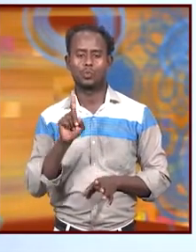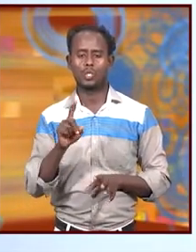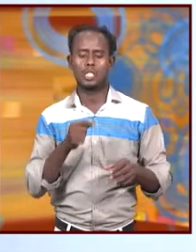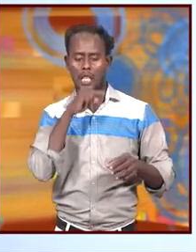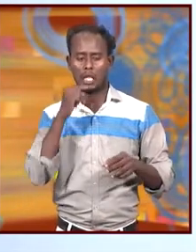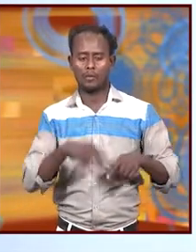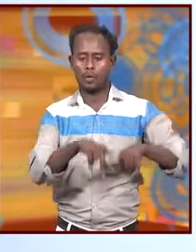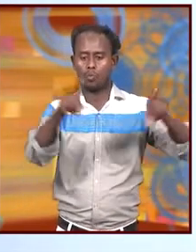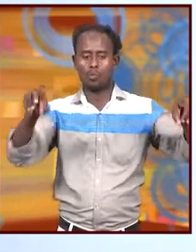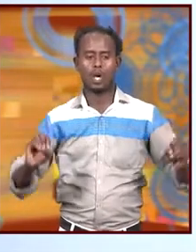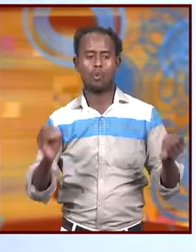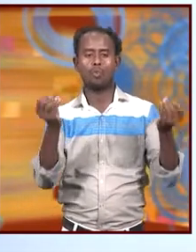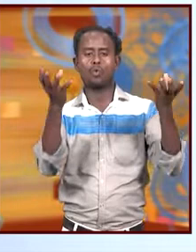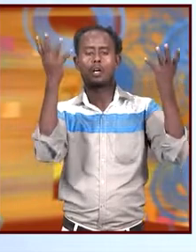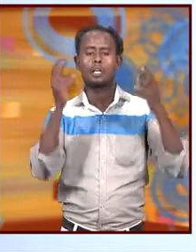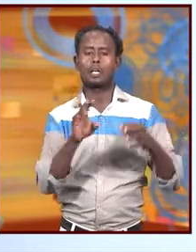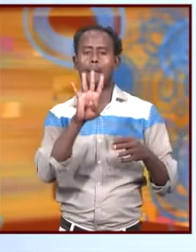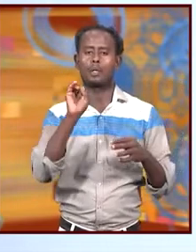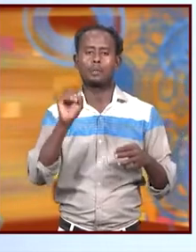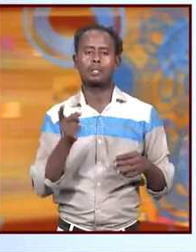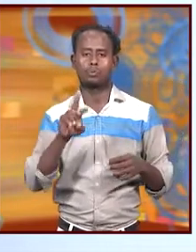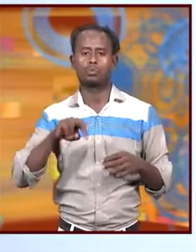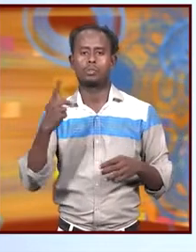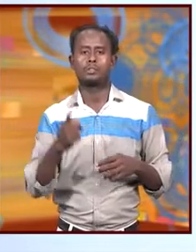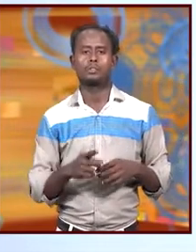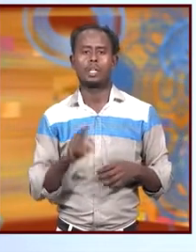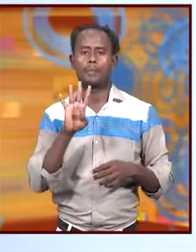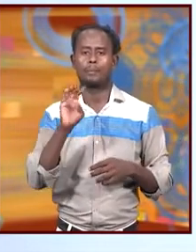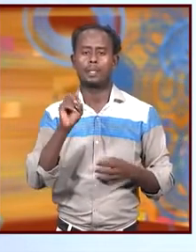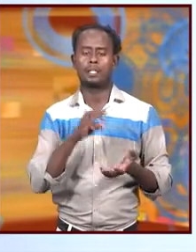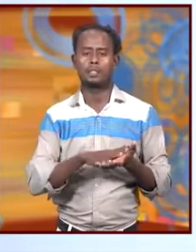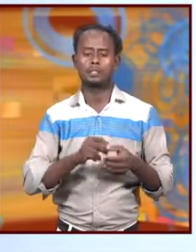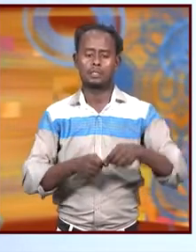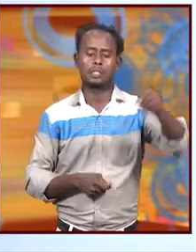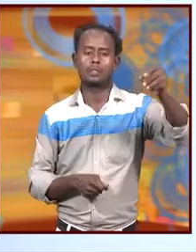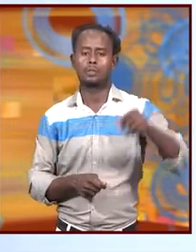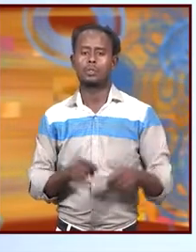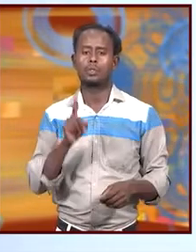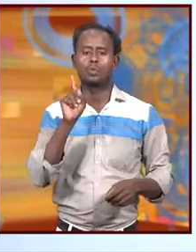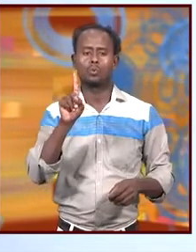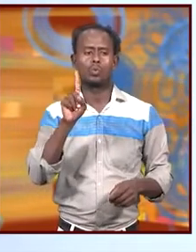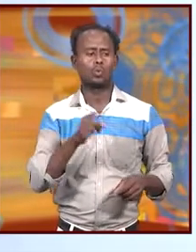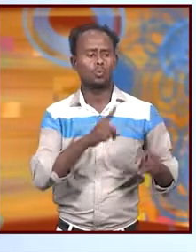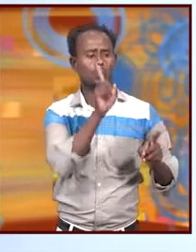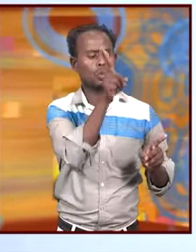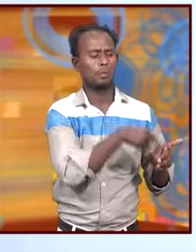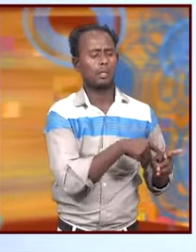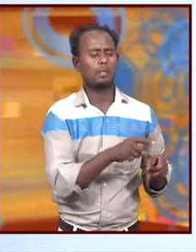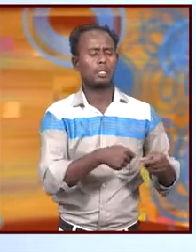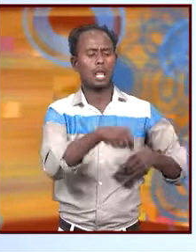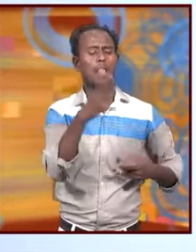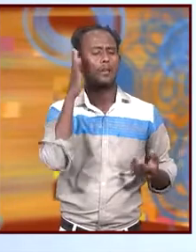பூங்காவின் சுற்றளவு 40 மீட்டர் நீளம் எனில் பூங்காவின் ஒரு பக்கத்தின் அளவு